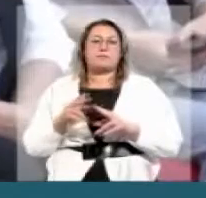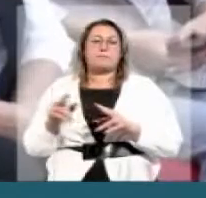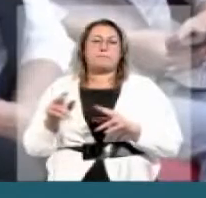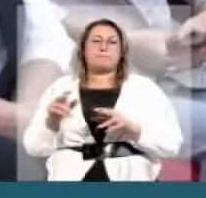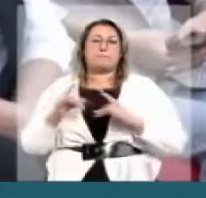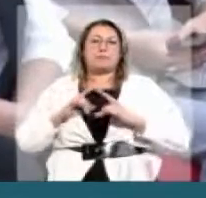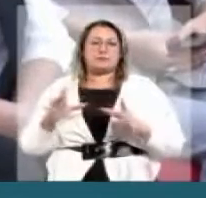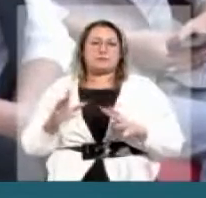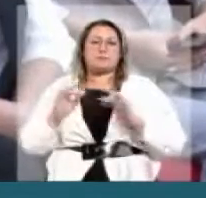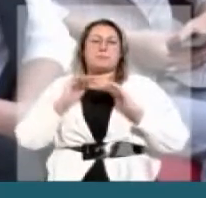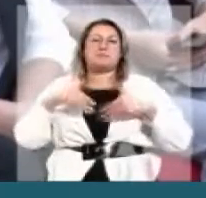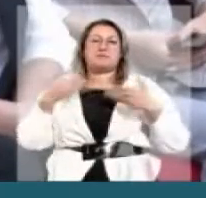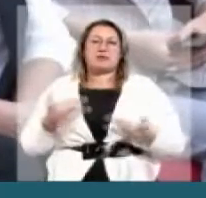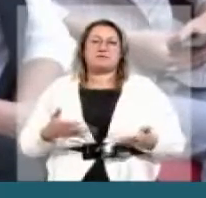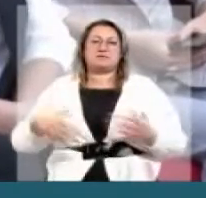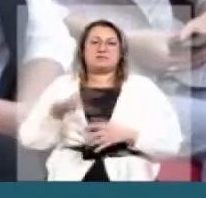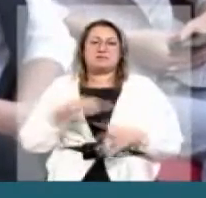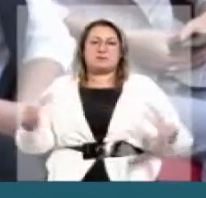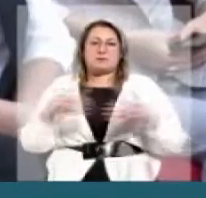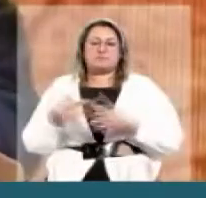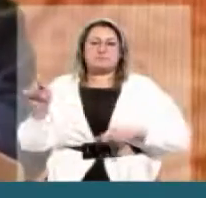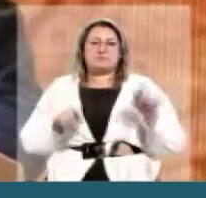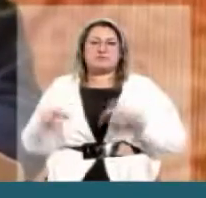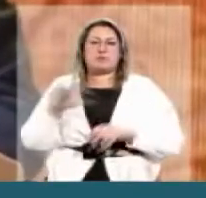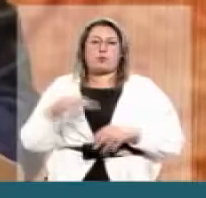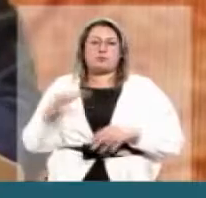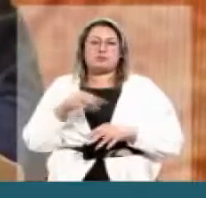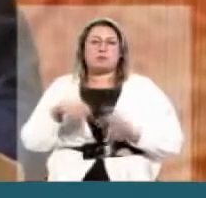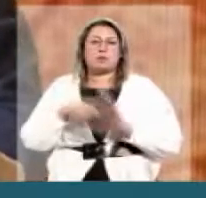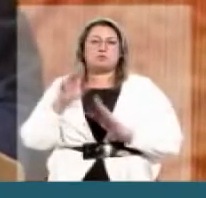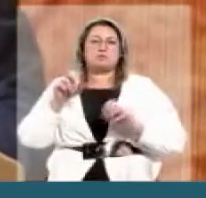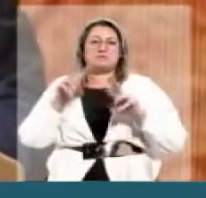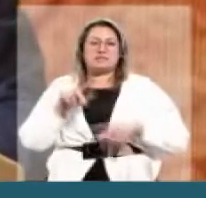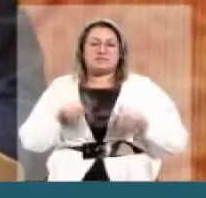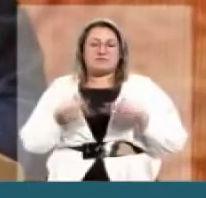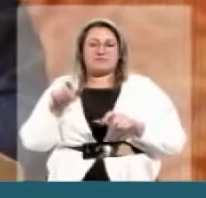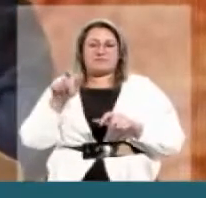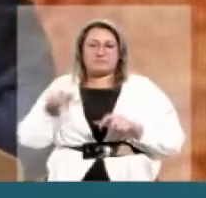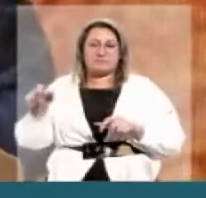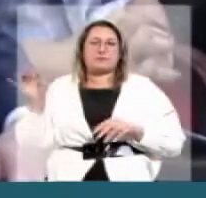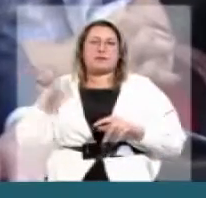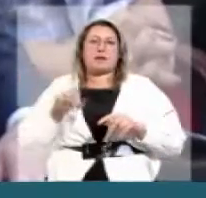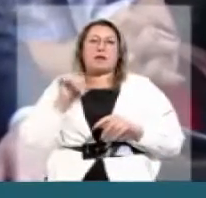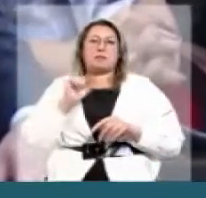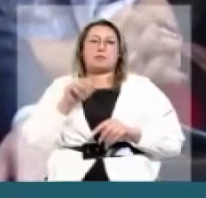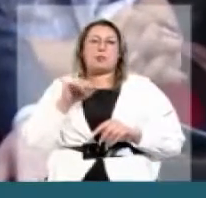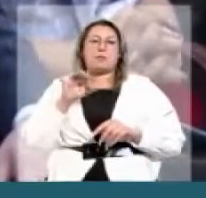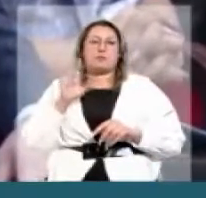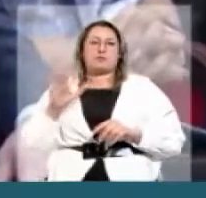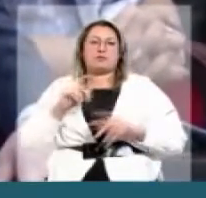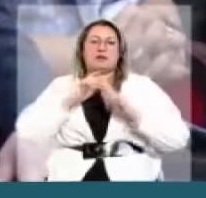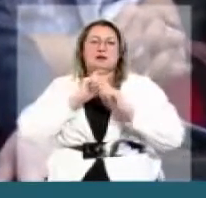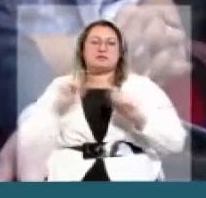жиналған мамандарды мерекелерімен құттықтау үшін облыс әкімі Архимед Мұхамбетов келіп, ағарту саласында еңбегі сіңген мұғалімдерді